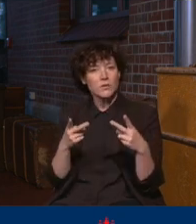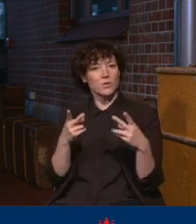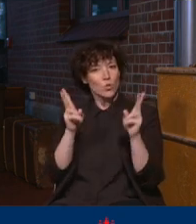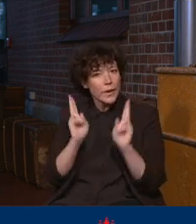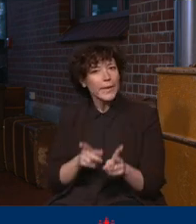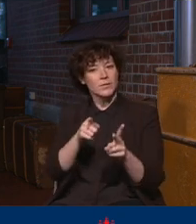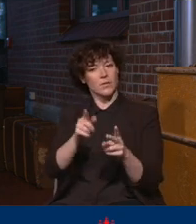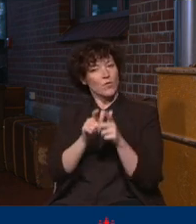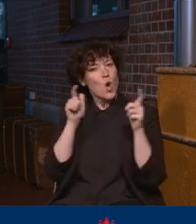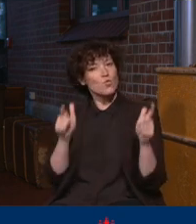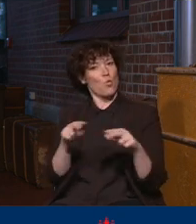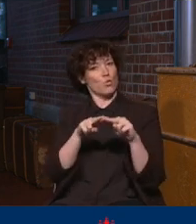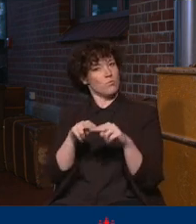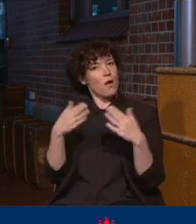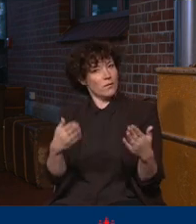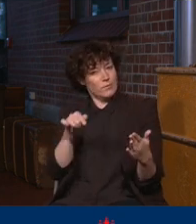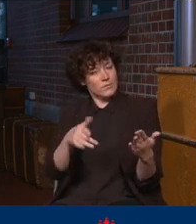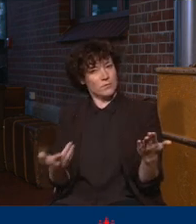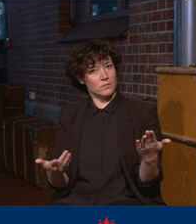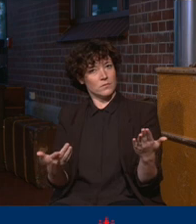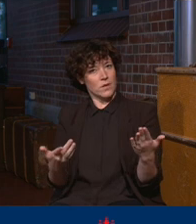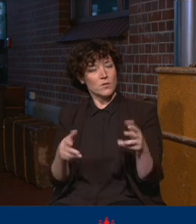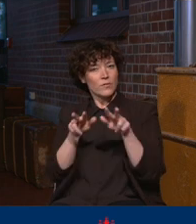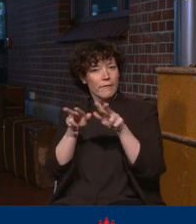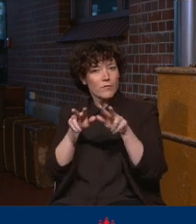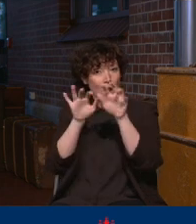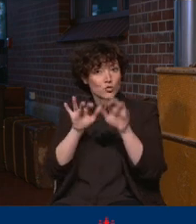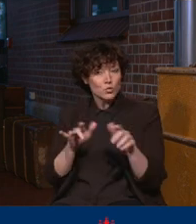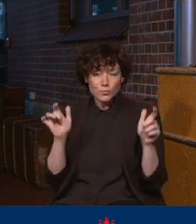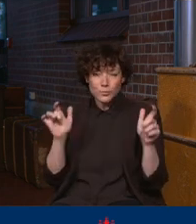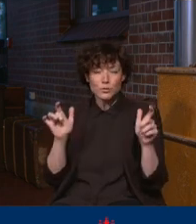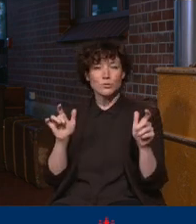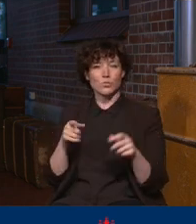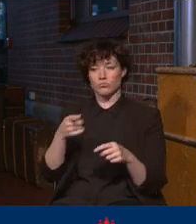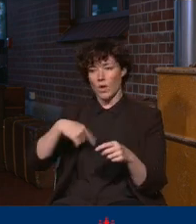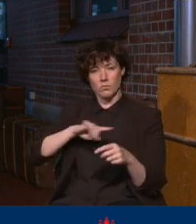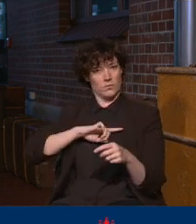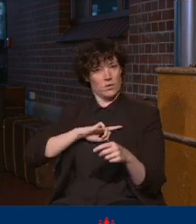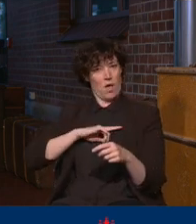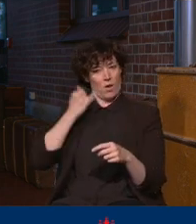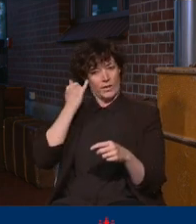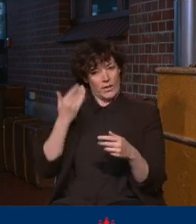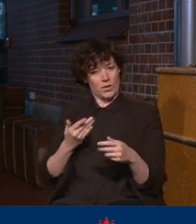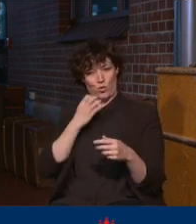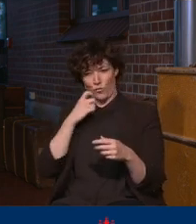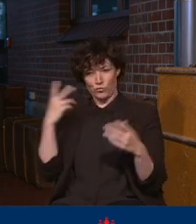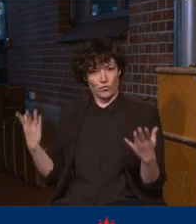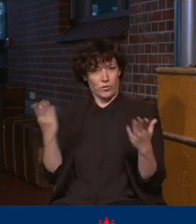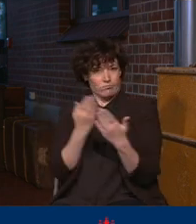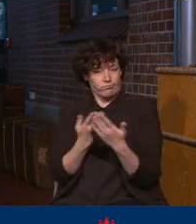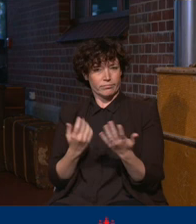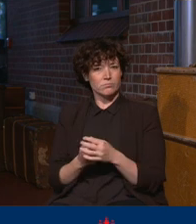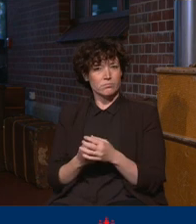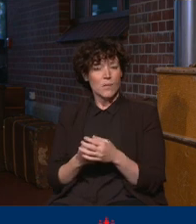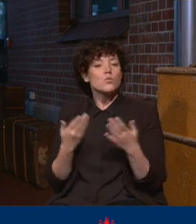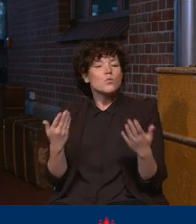das ist eine große infrastruktur und es deckt sich mit unserer haltung dass wir mit diesen infrastrukturen umgehen können ja und ich wir kennen